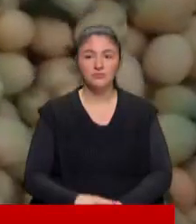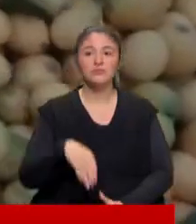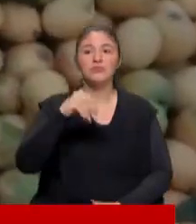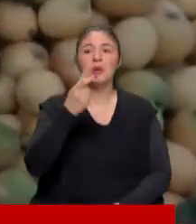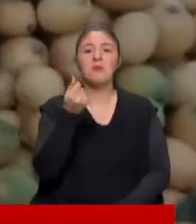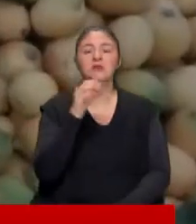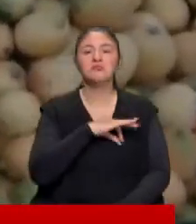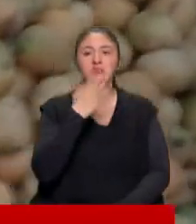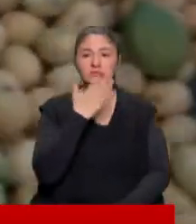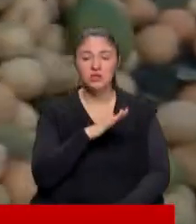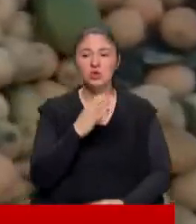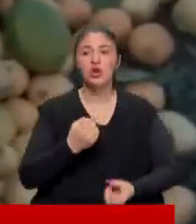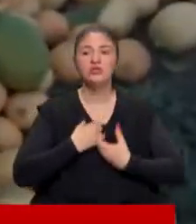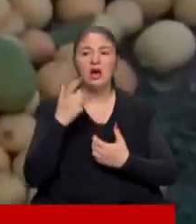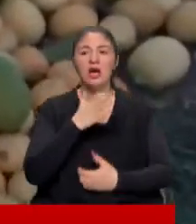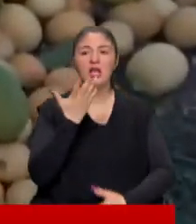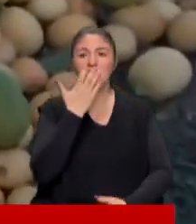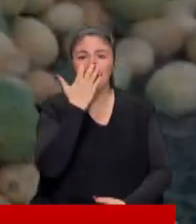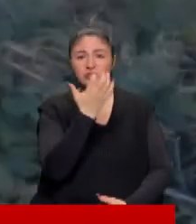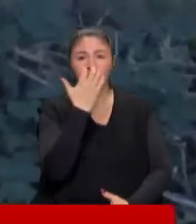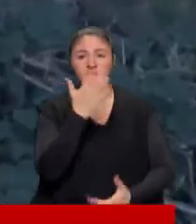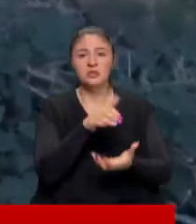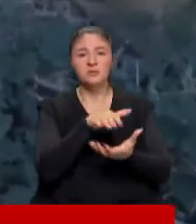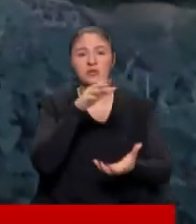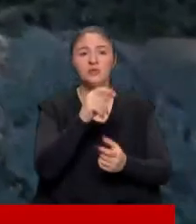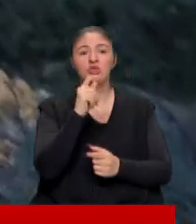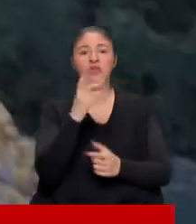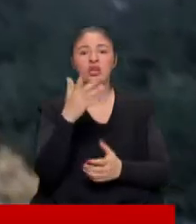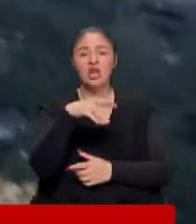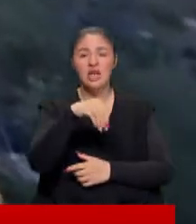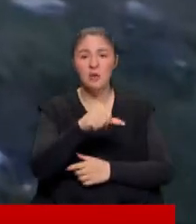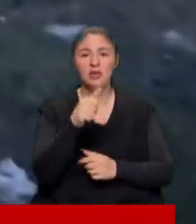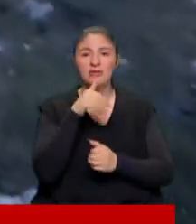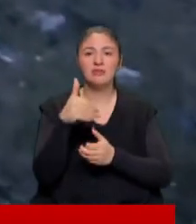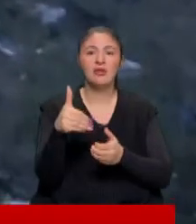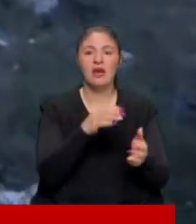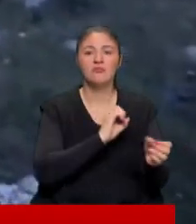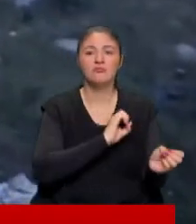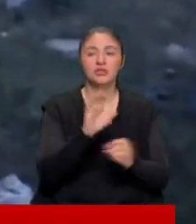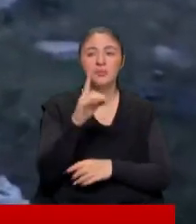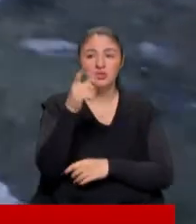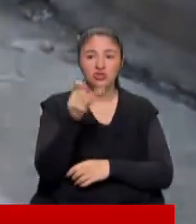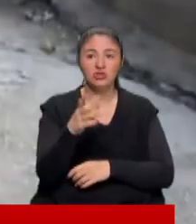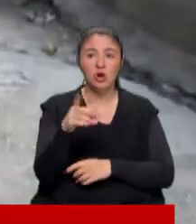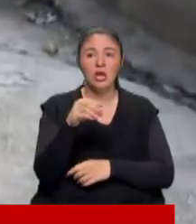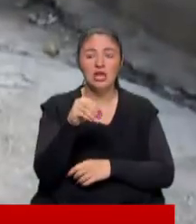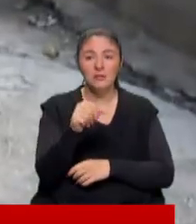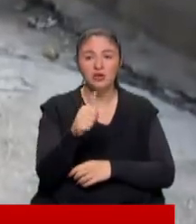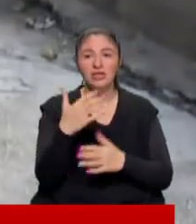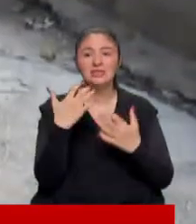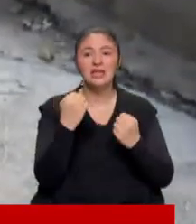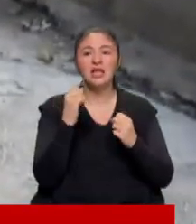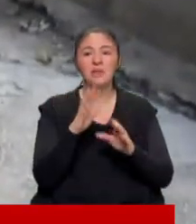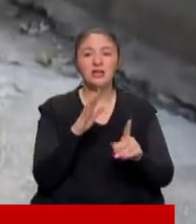Limon para etmedi. Üretici aylarca emek verip yetiştirdiği tonlarca limonu dere yatağına döktü. Bir kişi ise o limonların